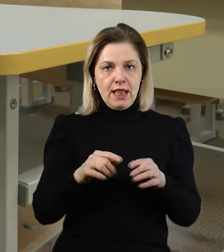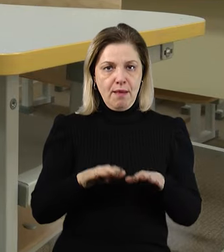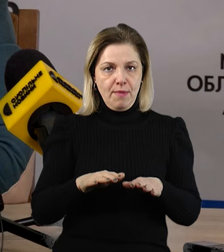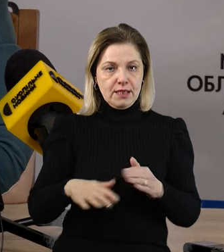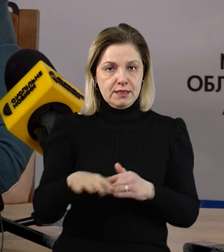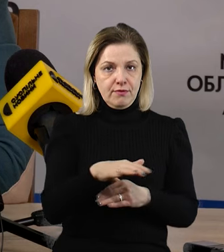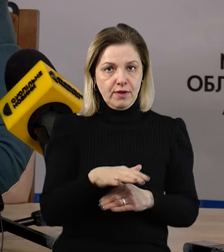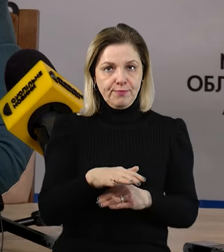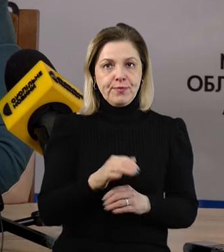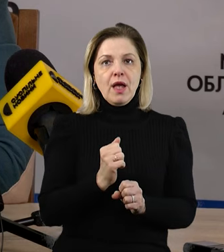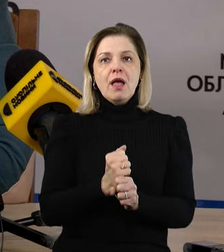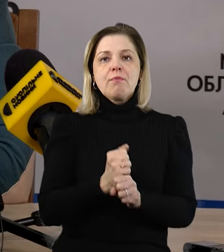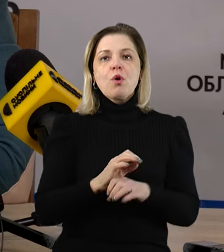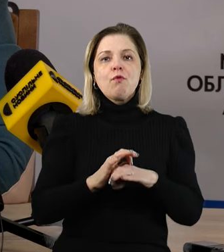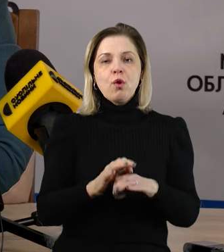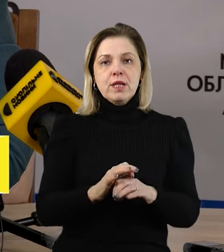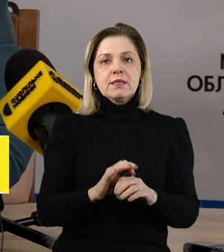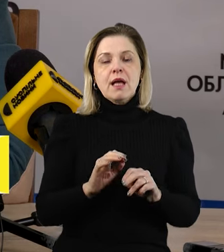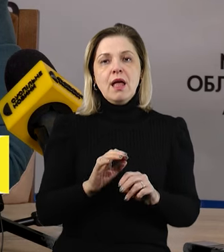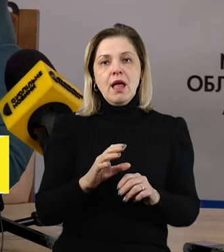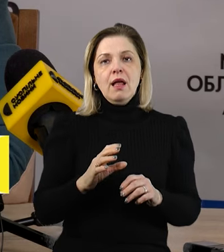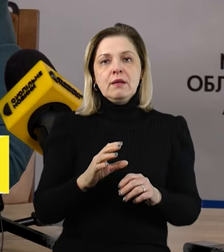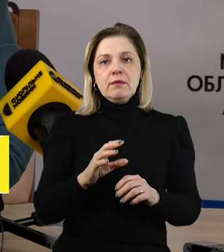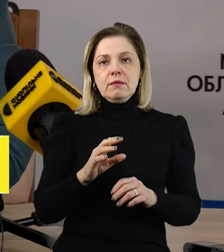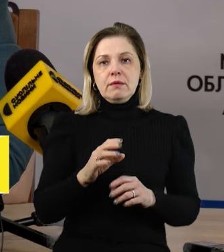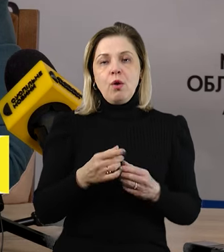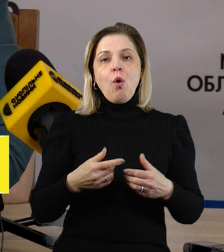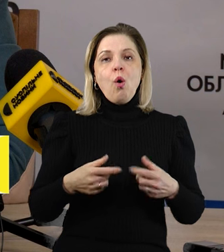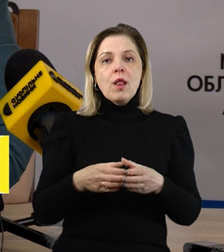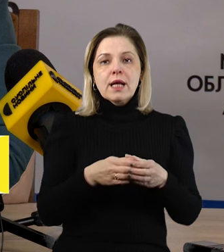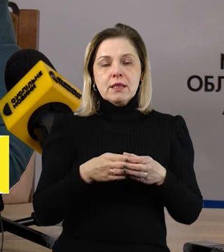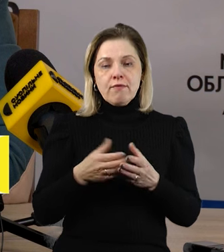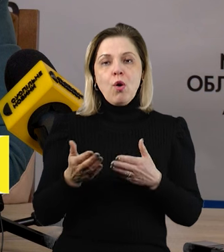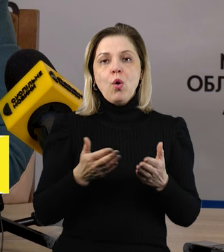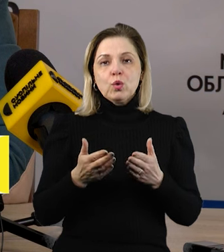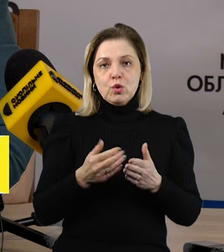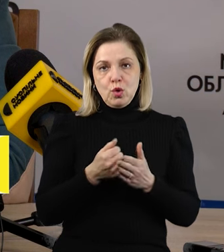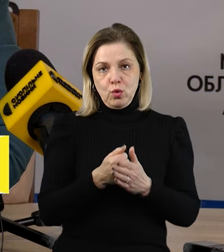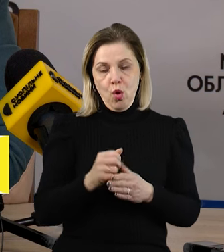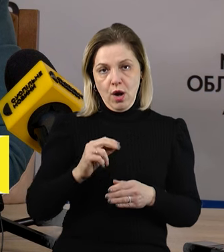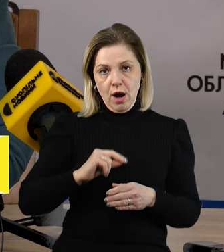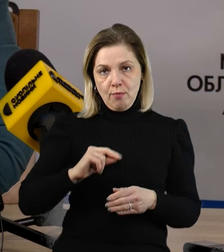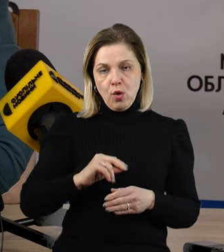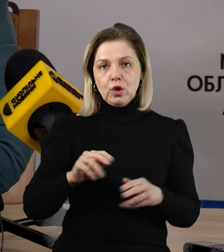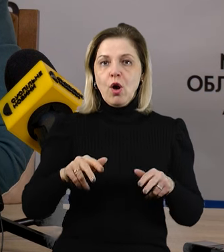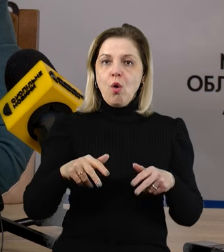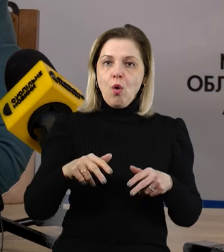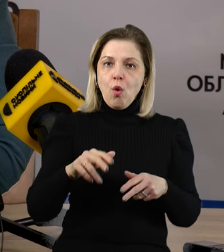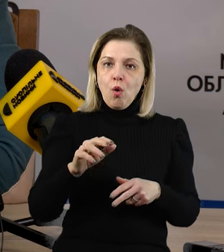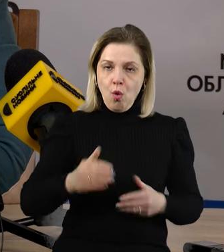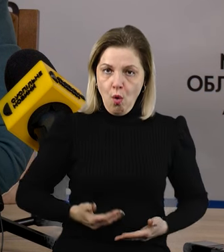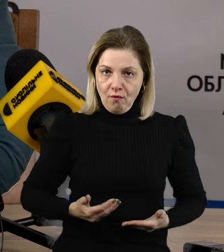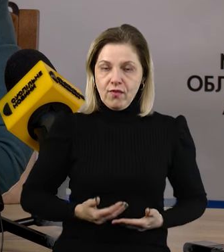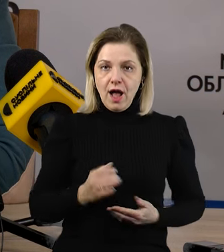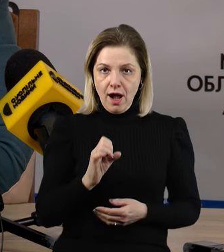місцевості. Проводяться тренінги відповідно в навчальних закладах, тобто колективи готуються до роботи офлайн, до